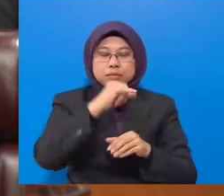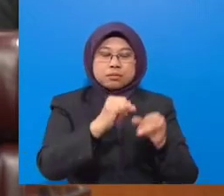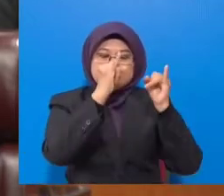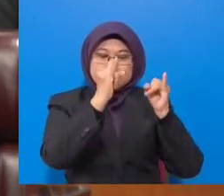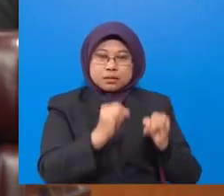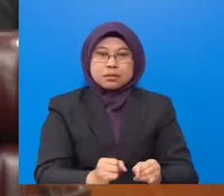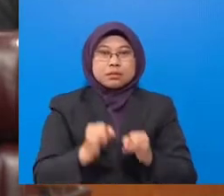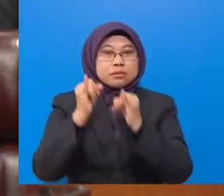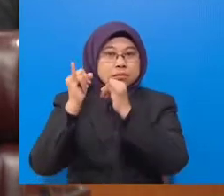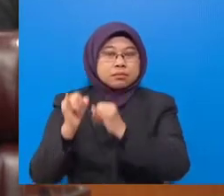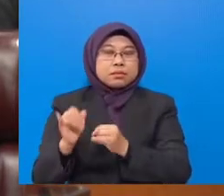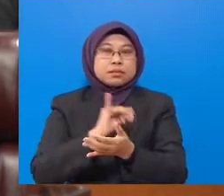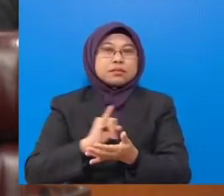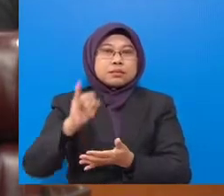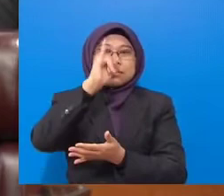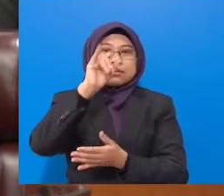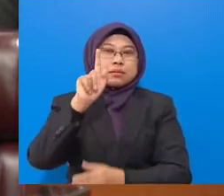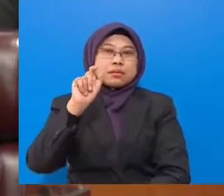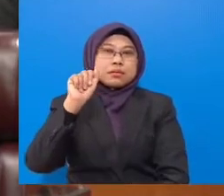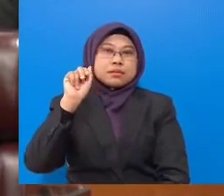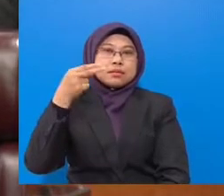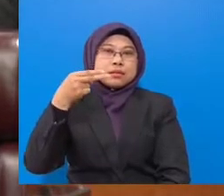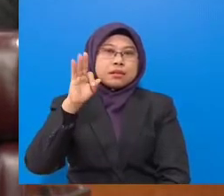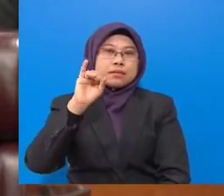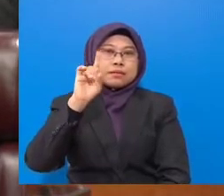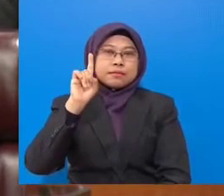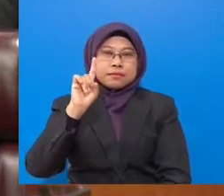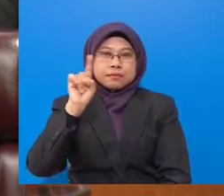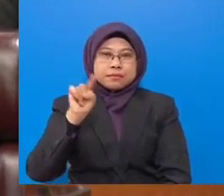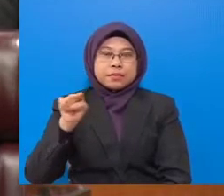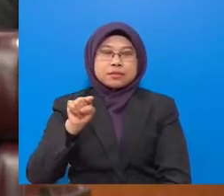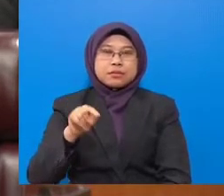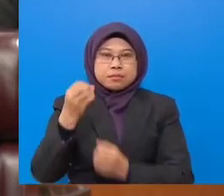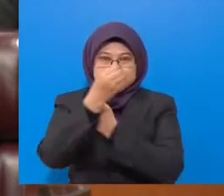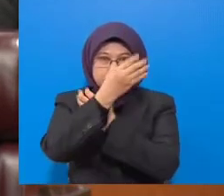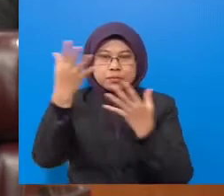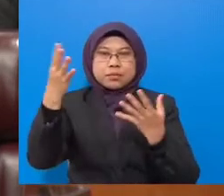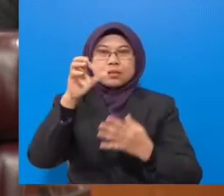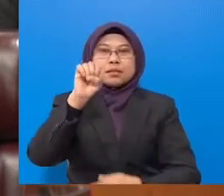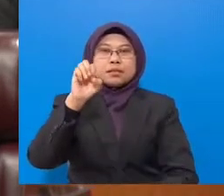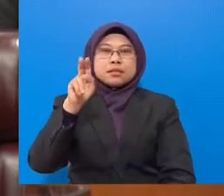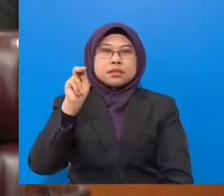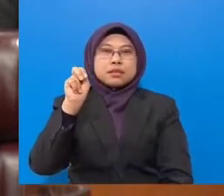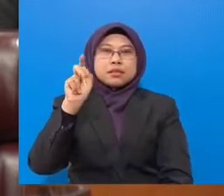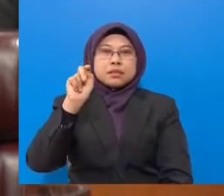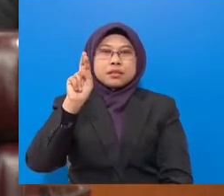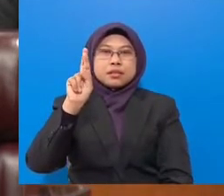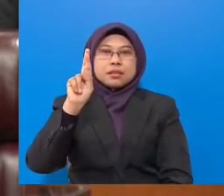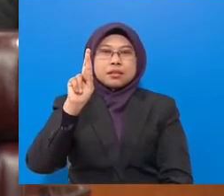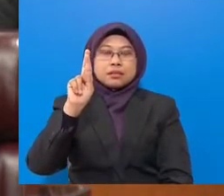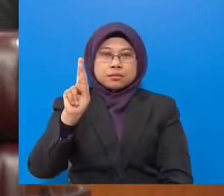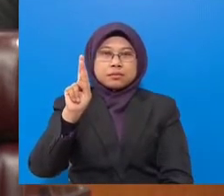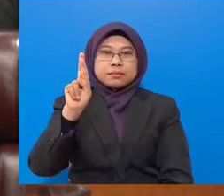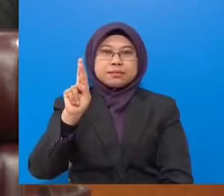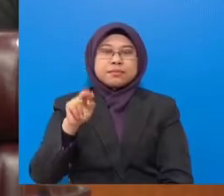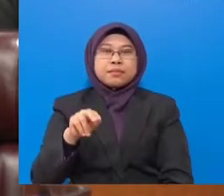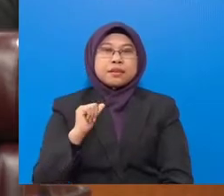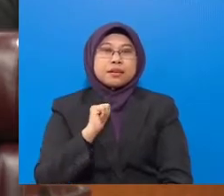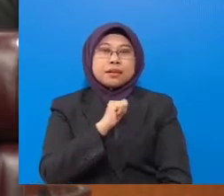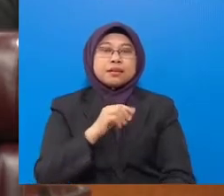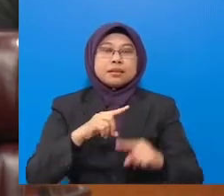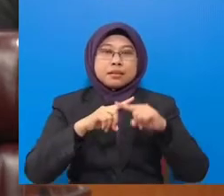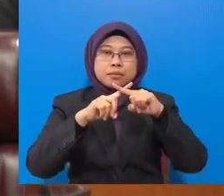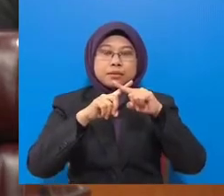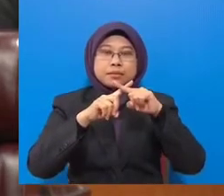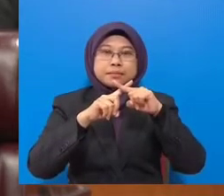individu dan istitusi Tahfidz untuk malam yang memaksa NATO dan juga ada Ali dewan majelis pelancaran